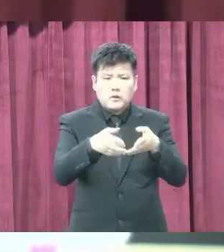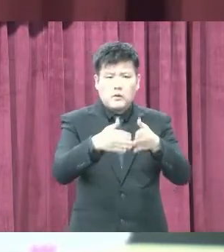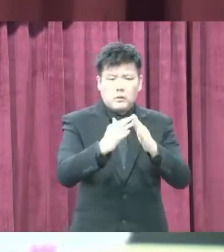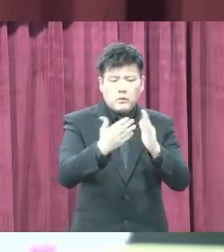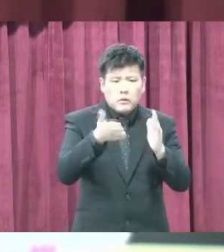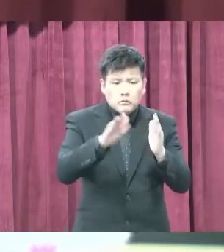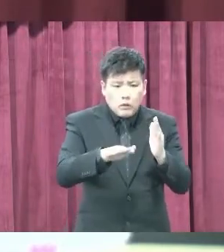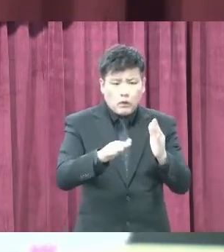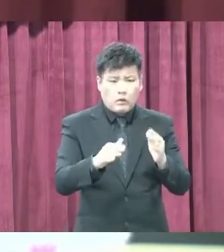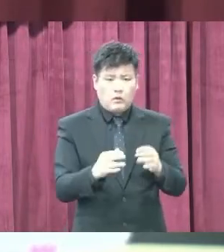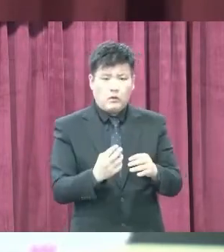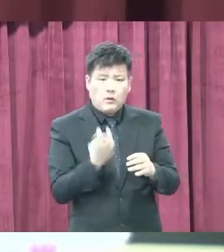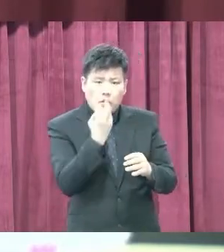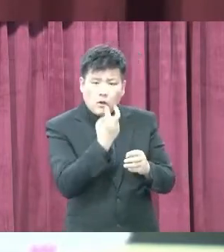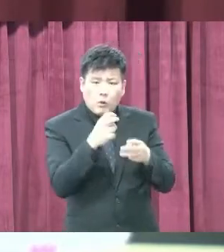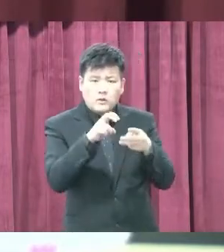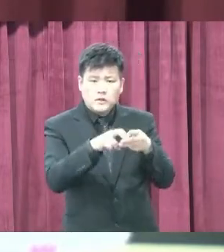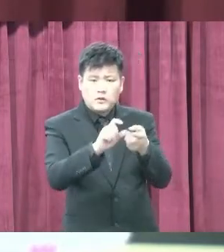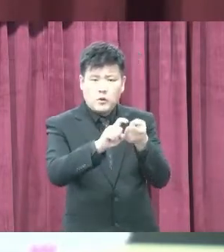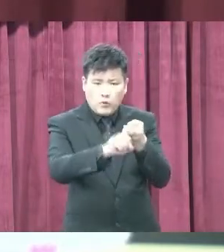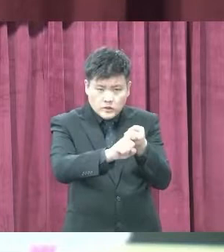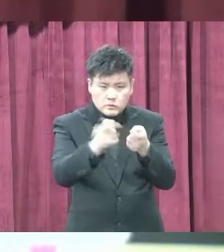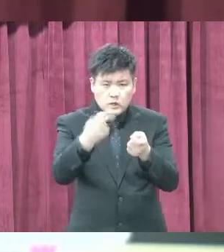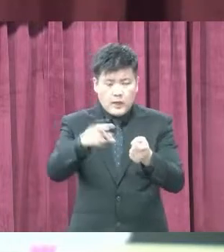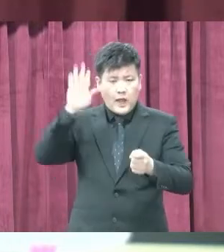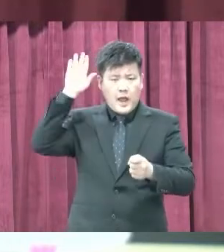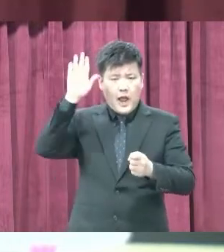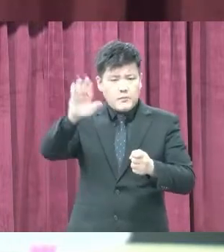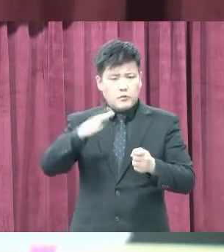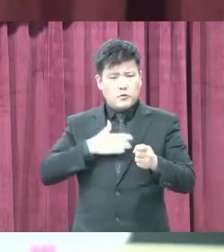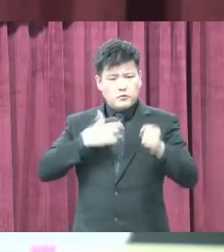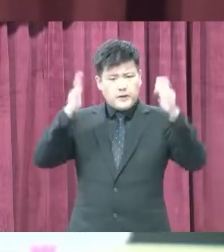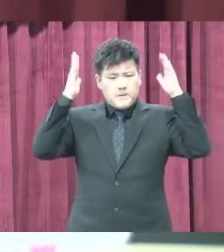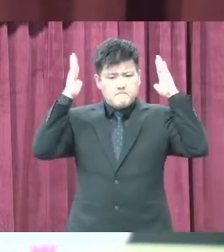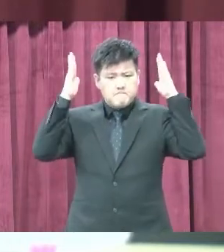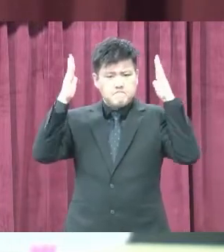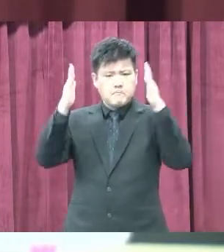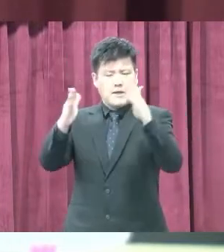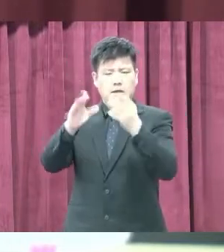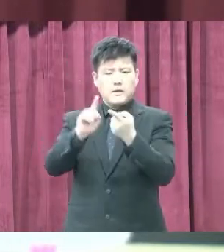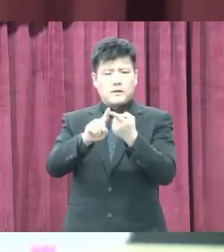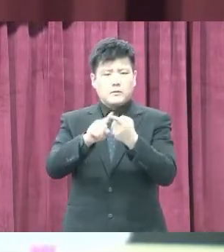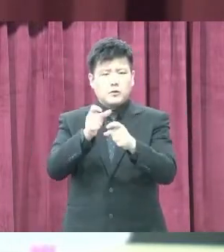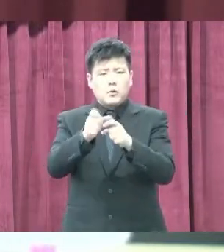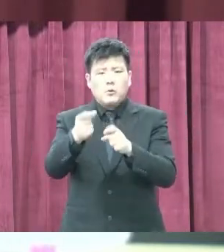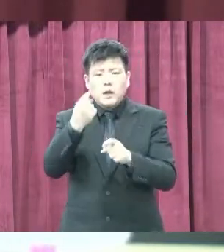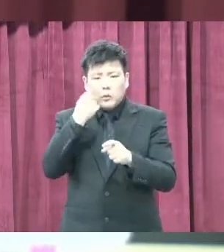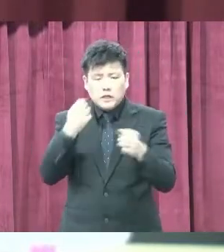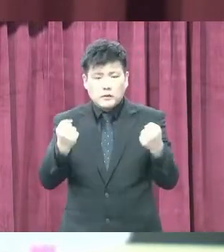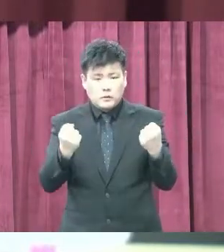검진센터에 관심도 가질 겸 우리 검진센터에 나아갈 방향 이런 것들을 좀 생각을 해보자 하면서